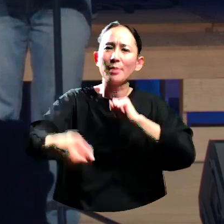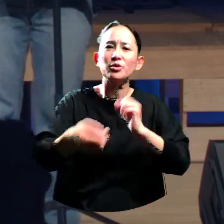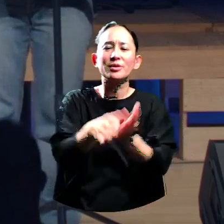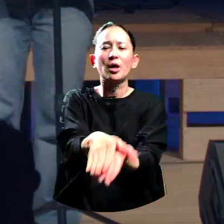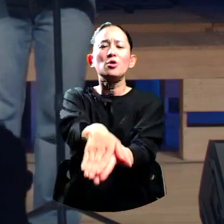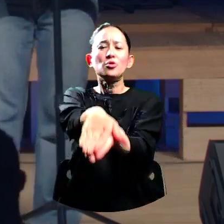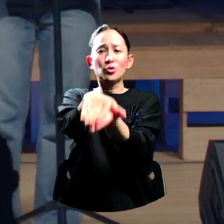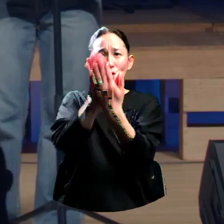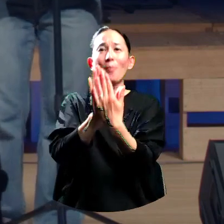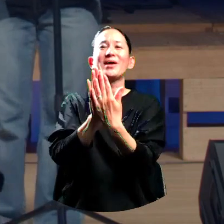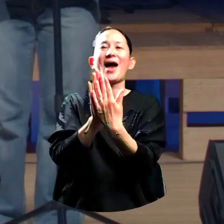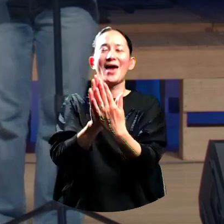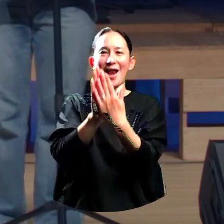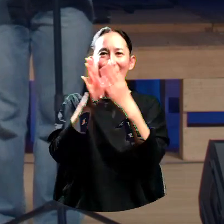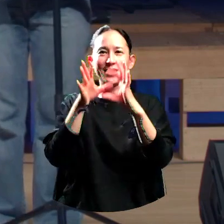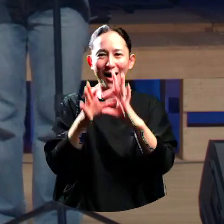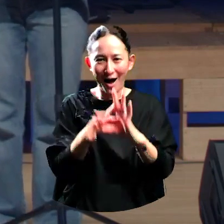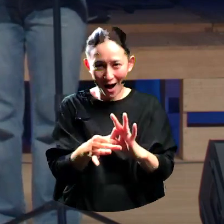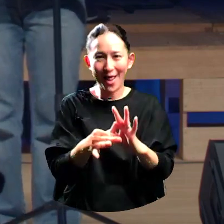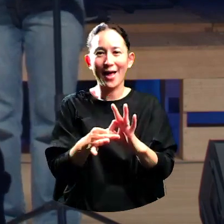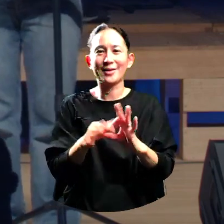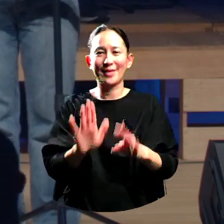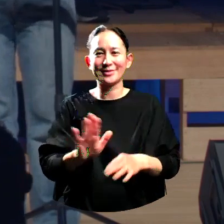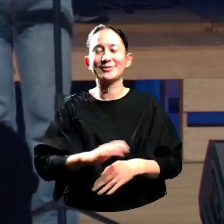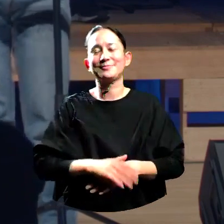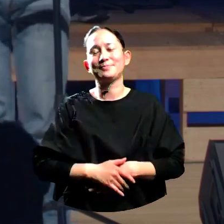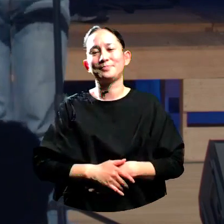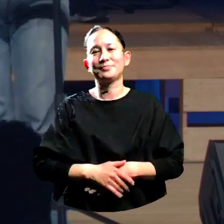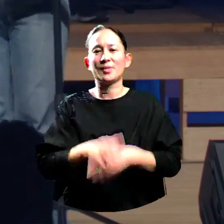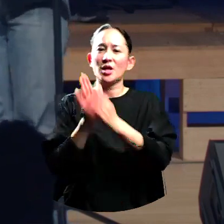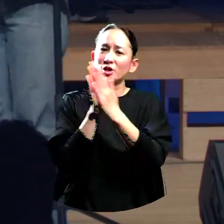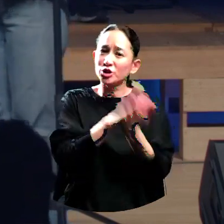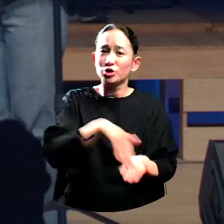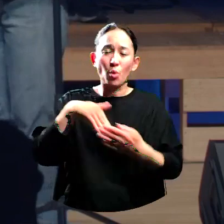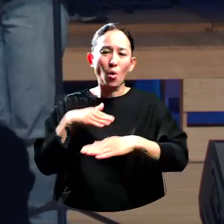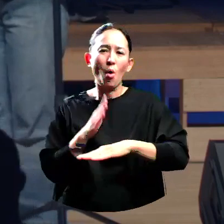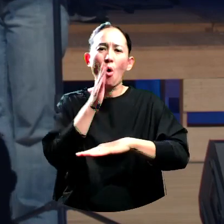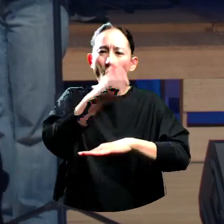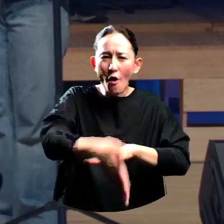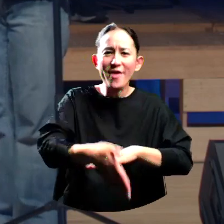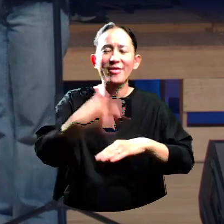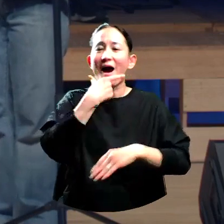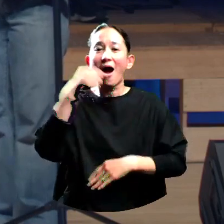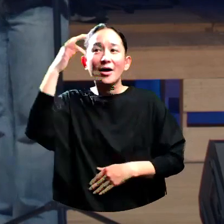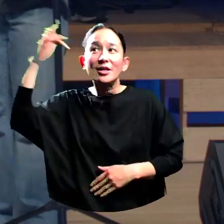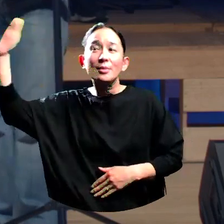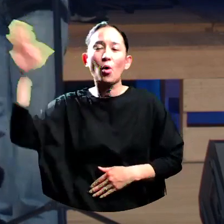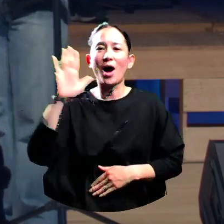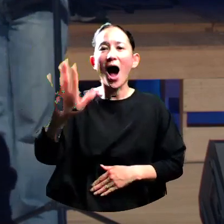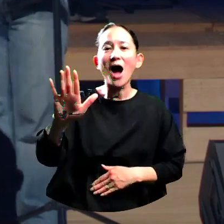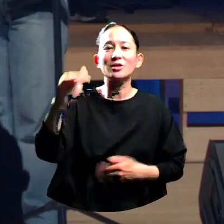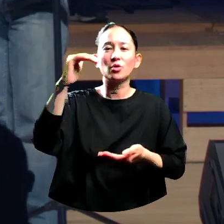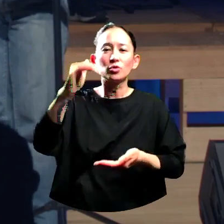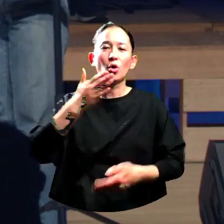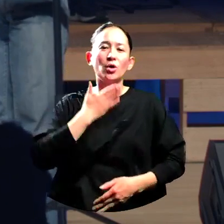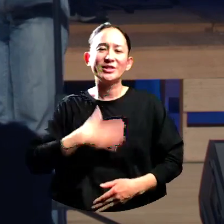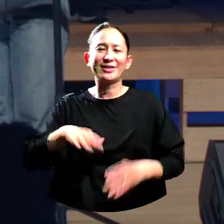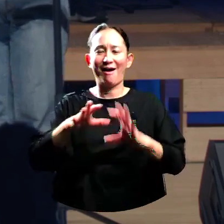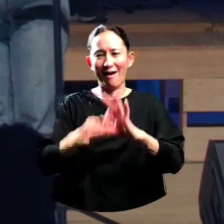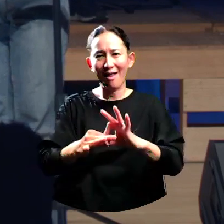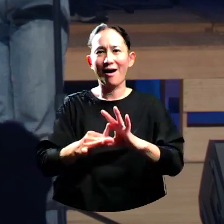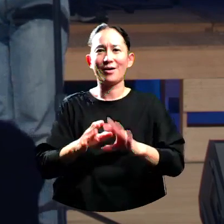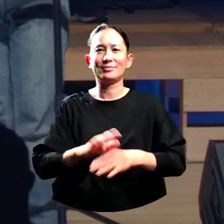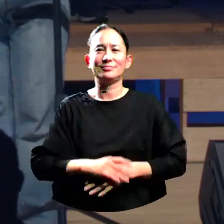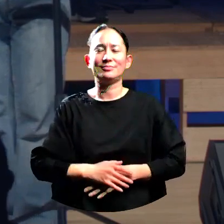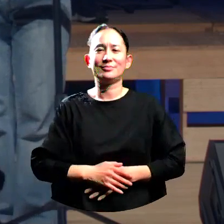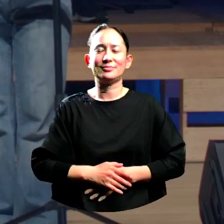から。 Not only that he defeated death and rose again. 死を超えた希望があることを知ったから。 And he